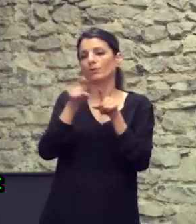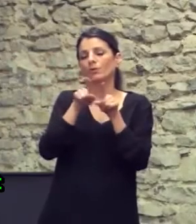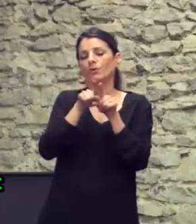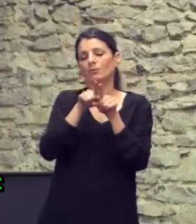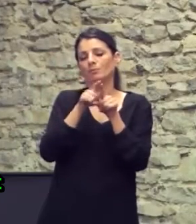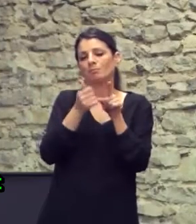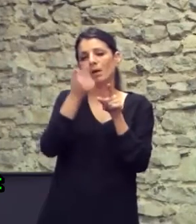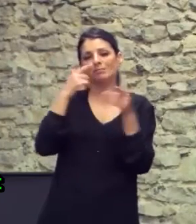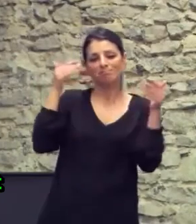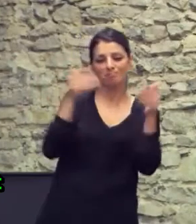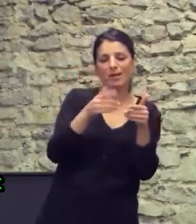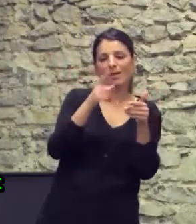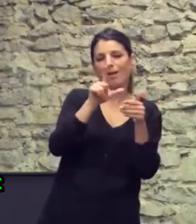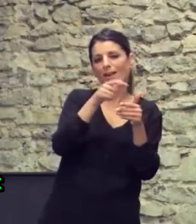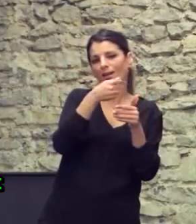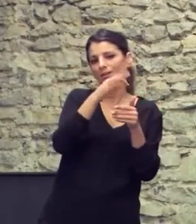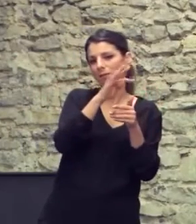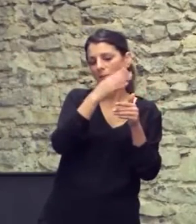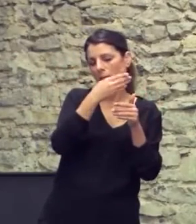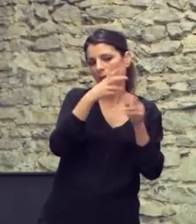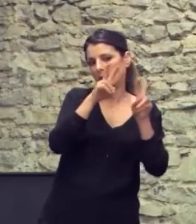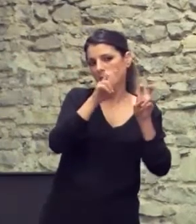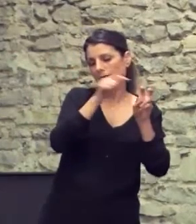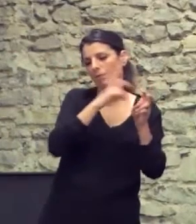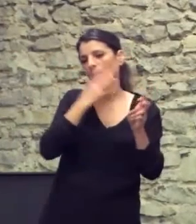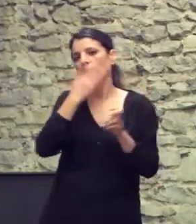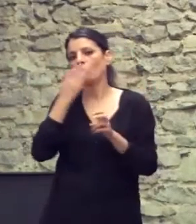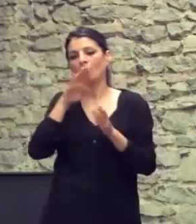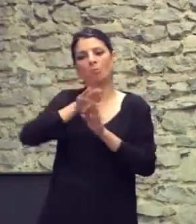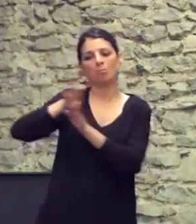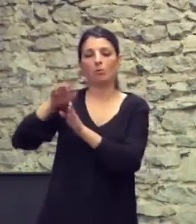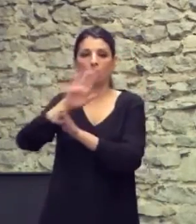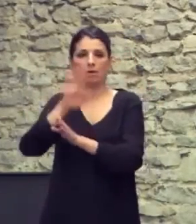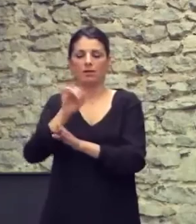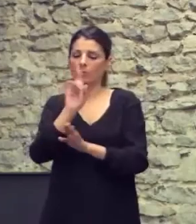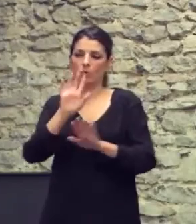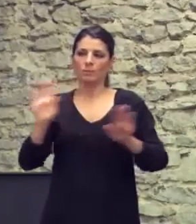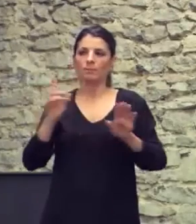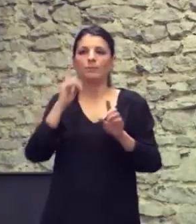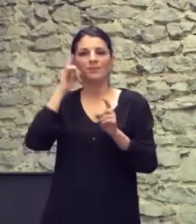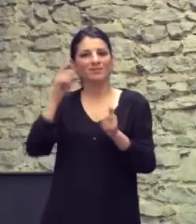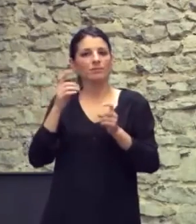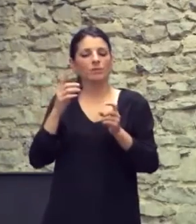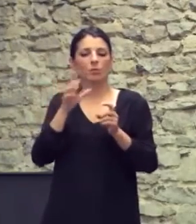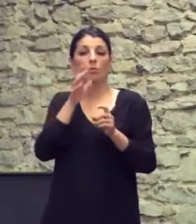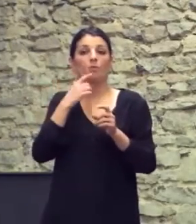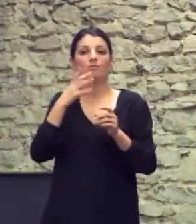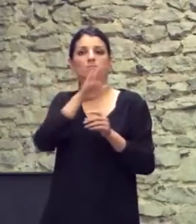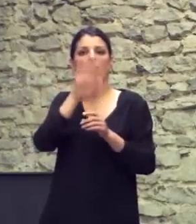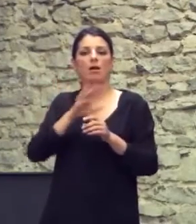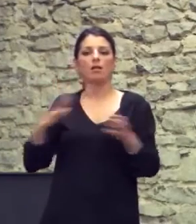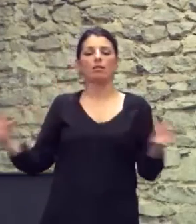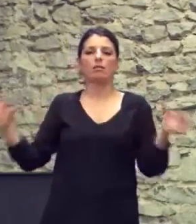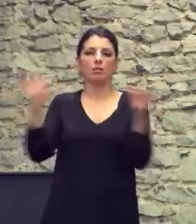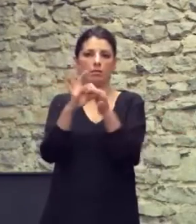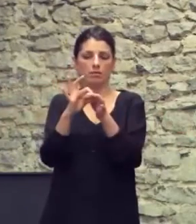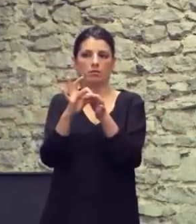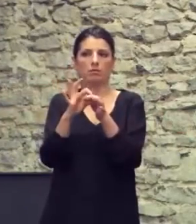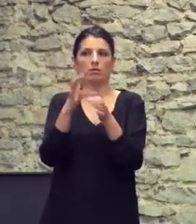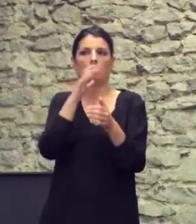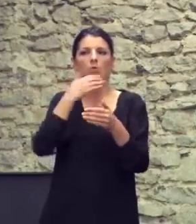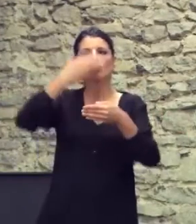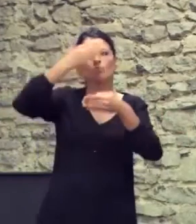baina benetan esaten dizuet, uste dut lotura bat dagoela. Uste dut mugimenduetan planteatzen ditugun gauzak eta nun jartzen ditugun